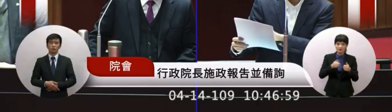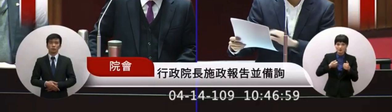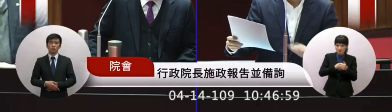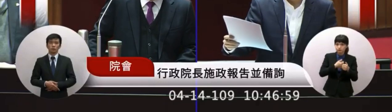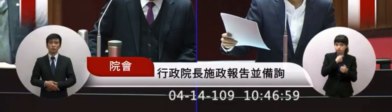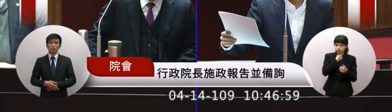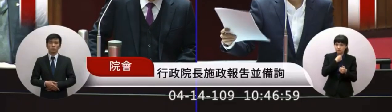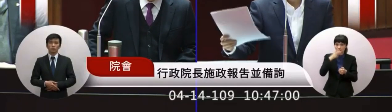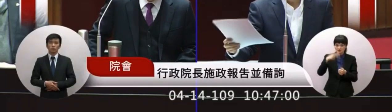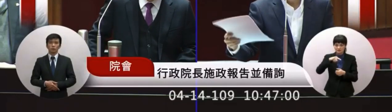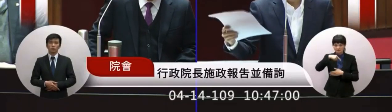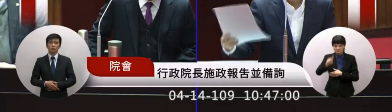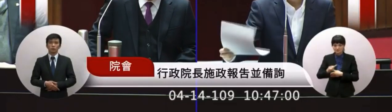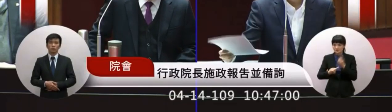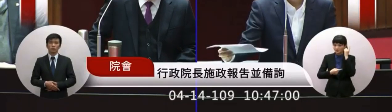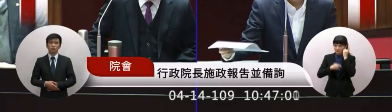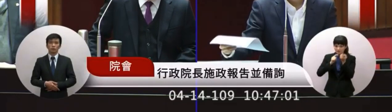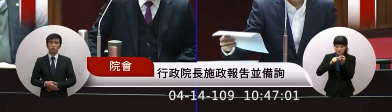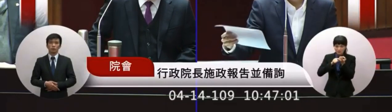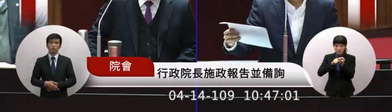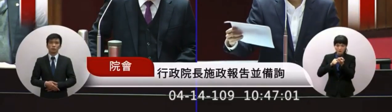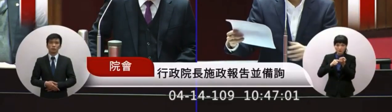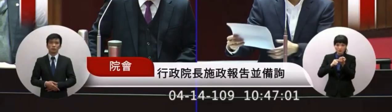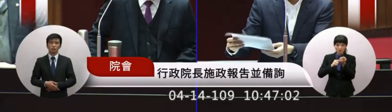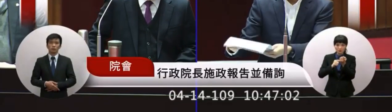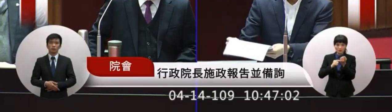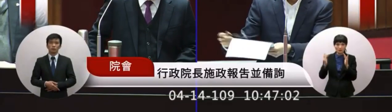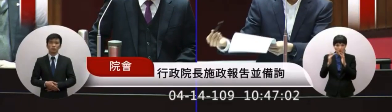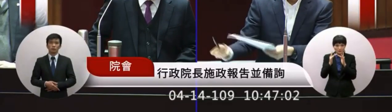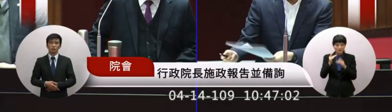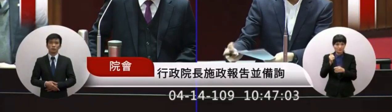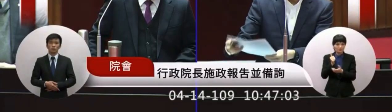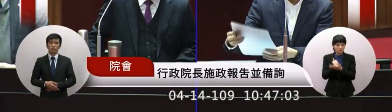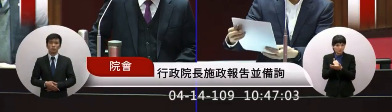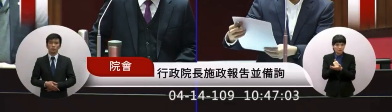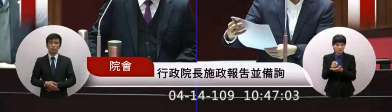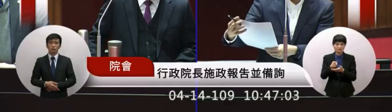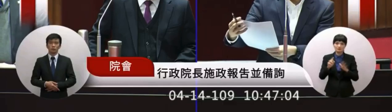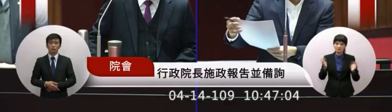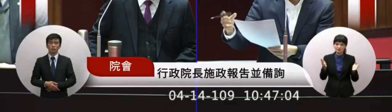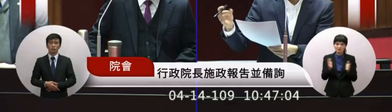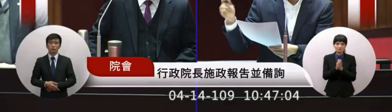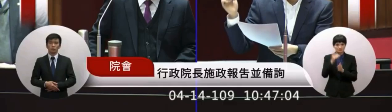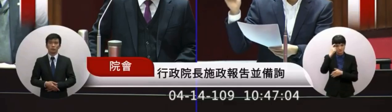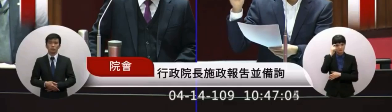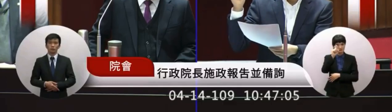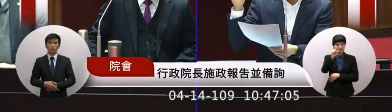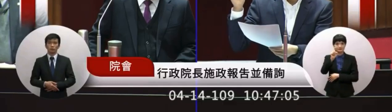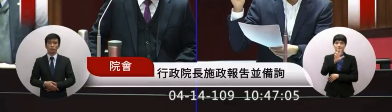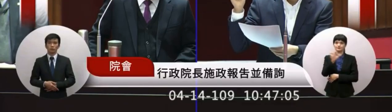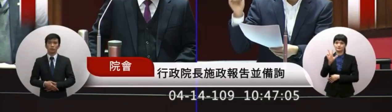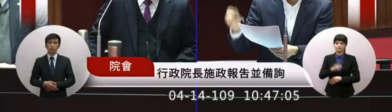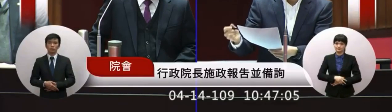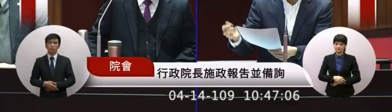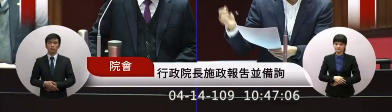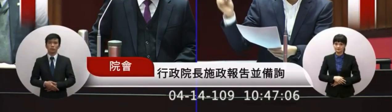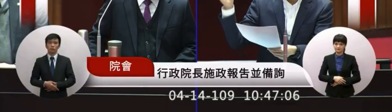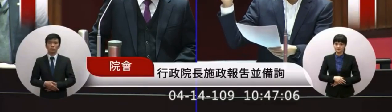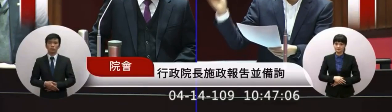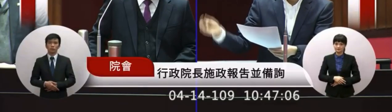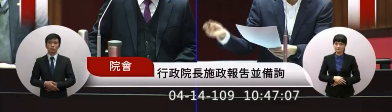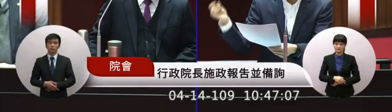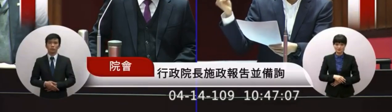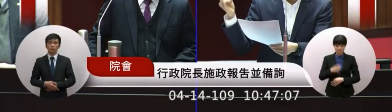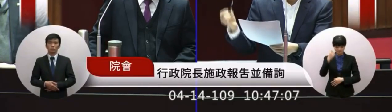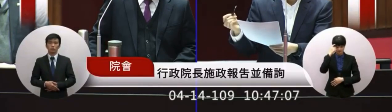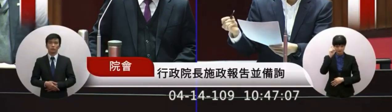这手机定位，10天已经过去了。那在这里，因为我们没有做相对应的行政作为，在